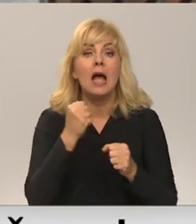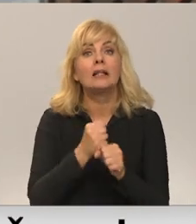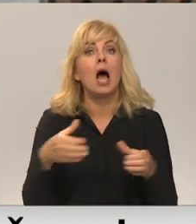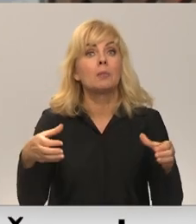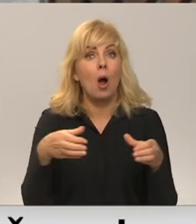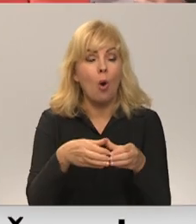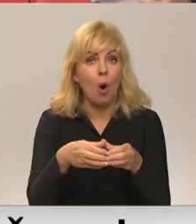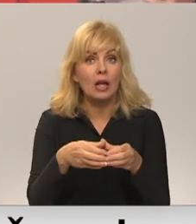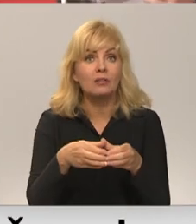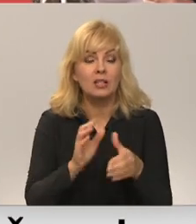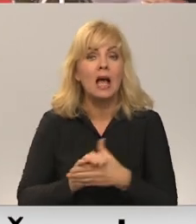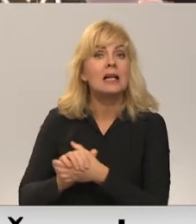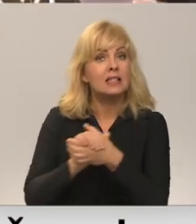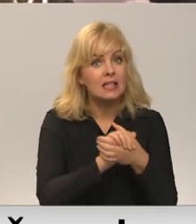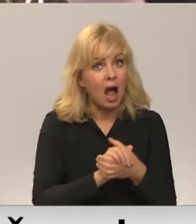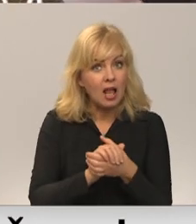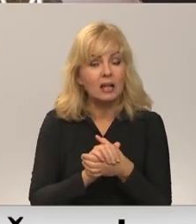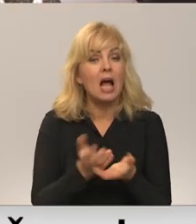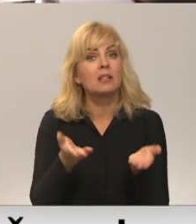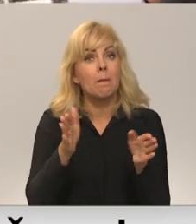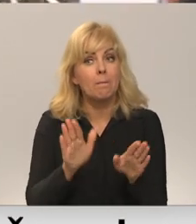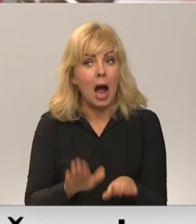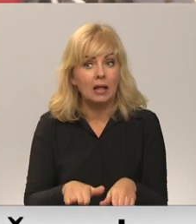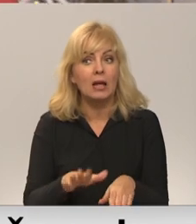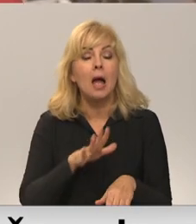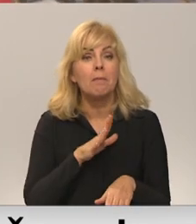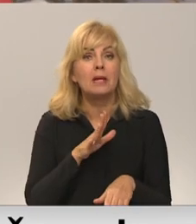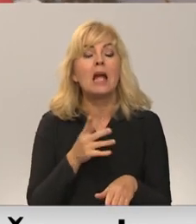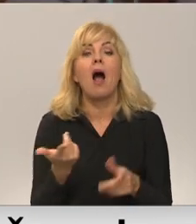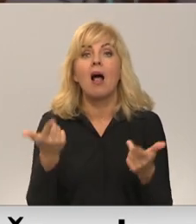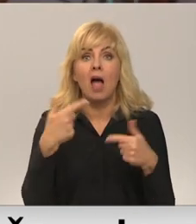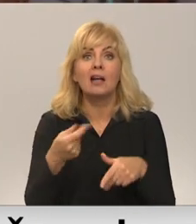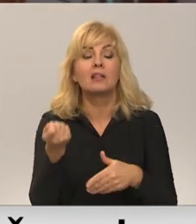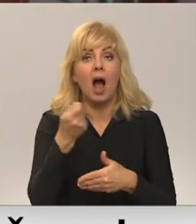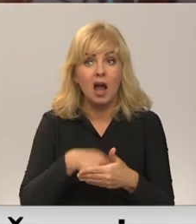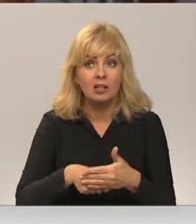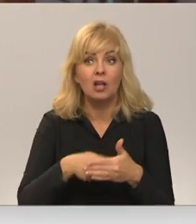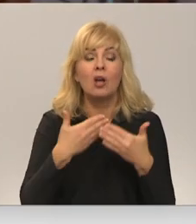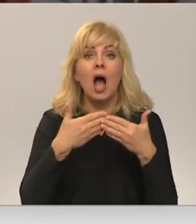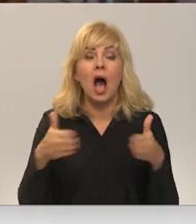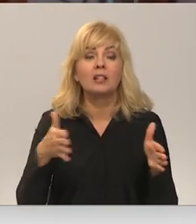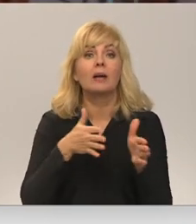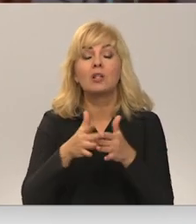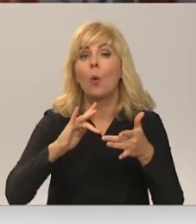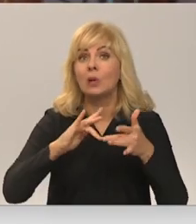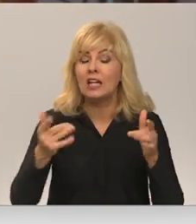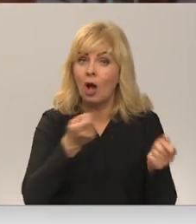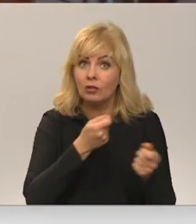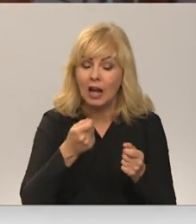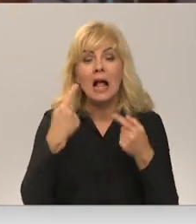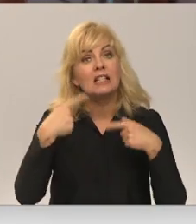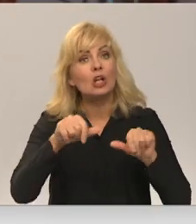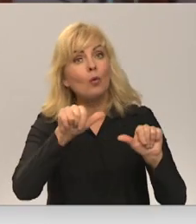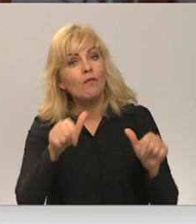ir saliedētāks palicis. Bija laiks, kad mums lika aizslēgt uzņēmumu. Mēs atvērām internetu veikalu. Mēs atradām citu metodu,